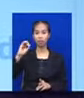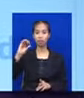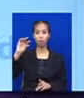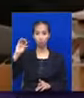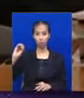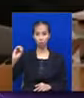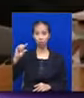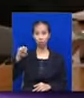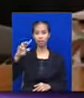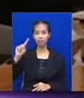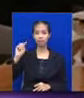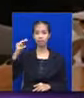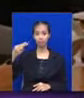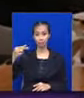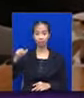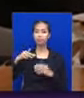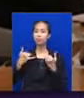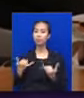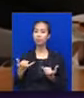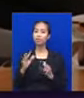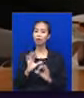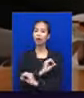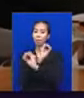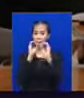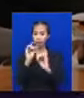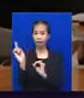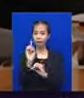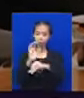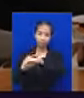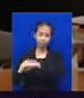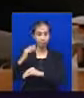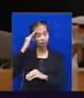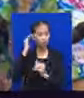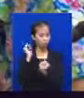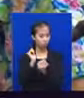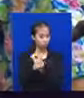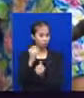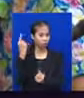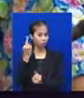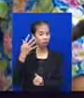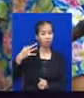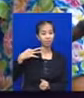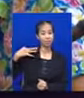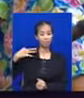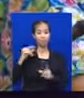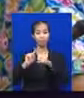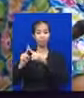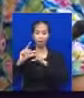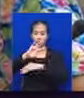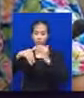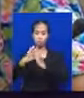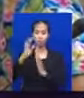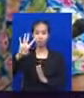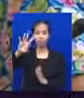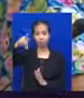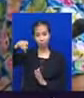www.ais.co.th ส่วนด้านความปลอดภัยได้ระดมกำลังตำรวจท่องเที่ยวเจ้าหน้าที่และอาสาสมัครเกือบ 4,000 นายออกตร